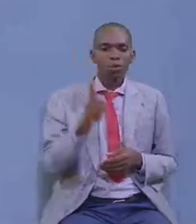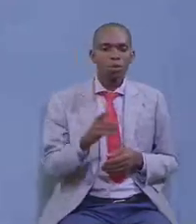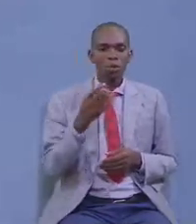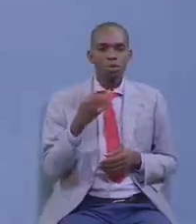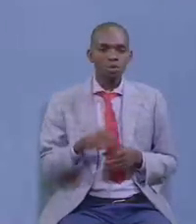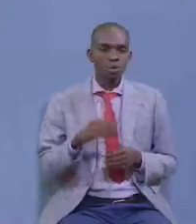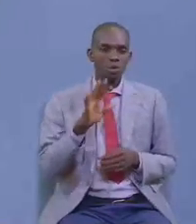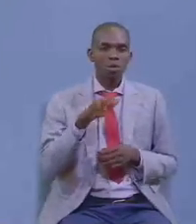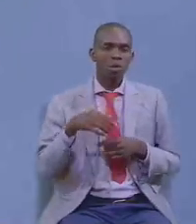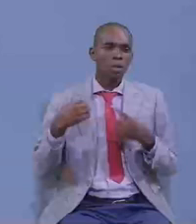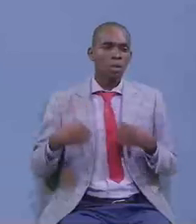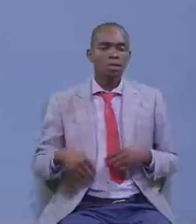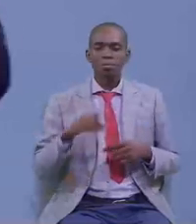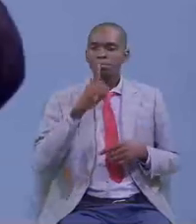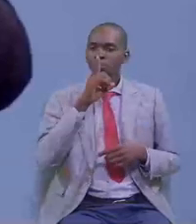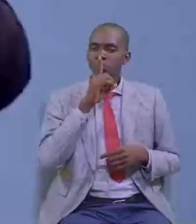Vraiment,